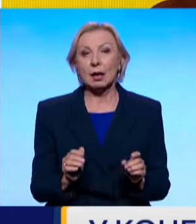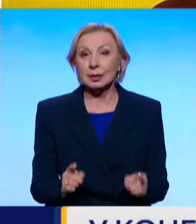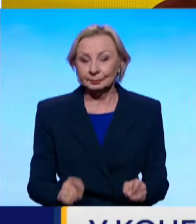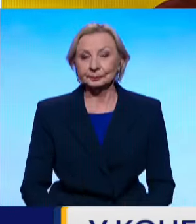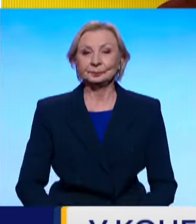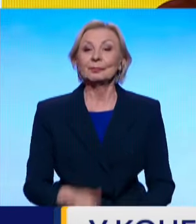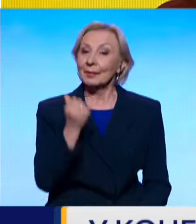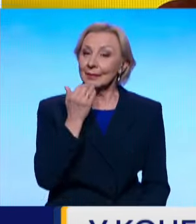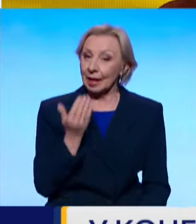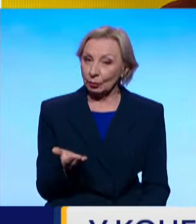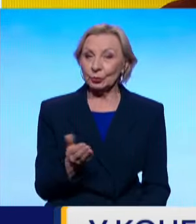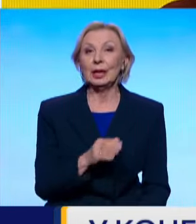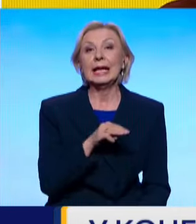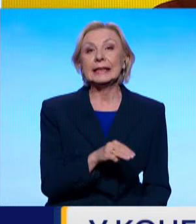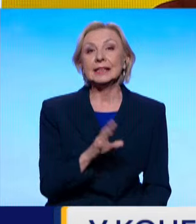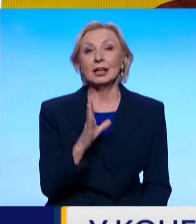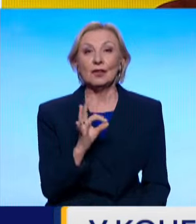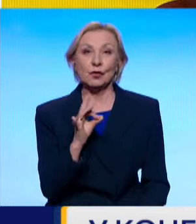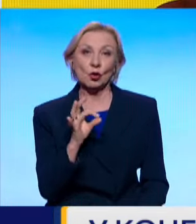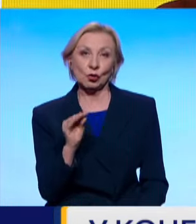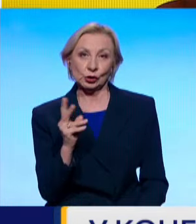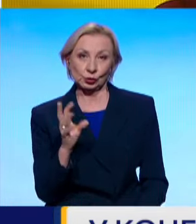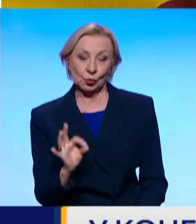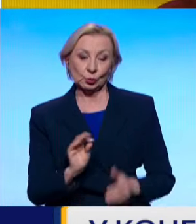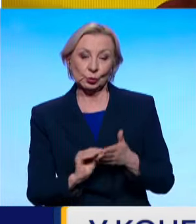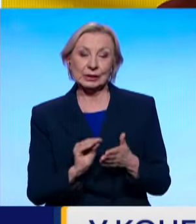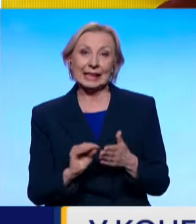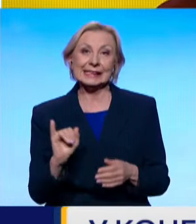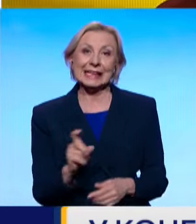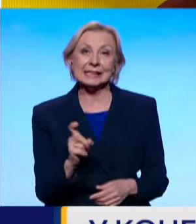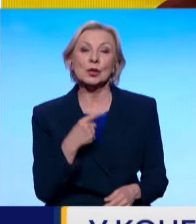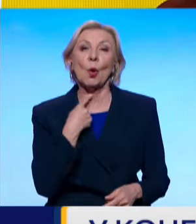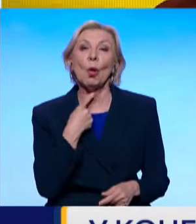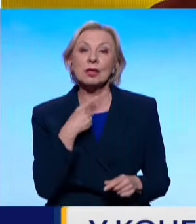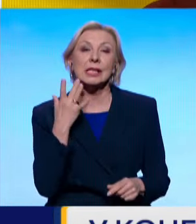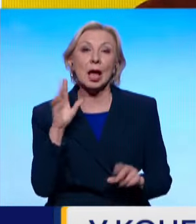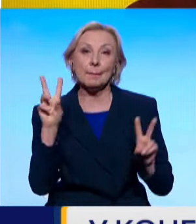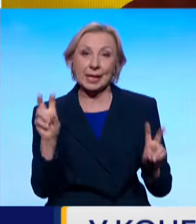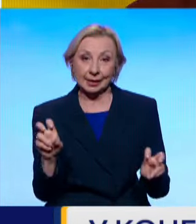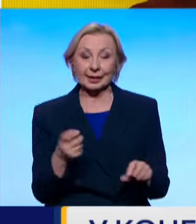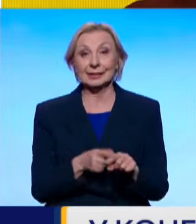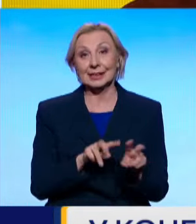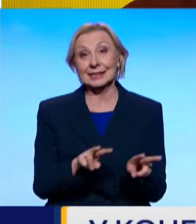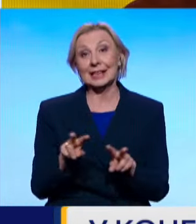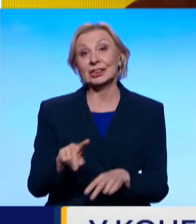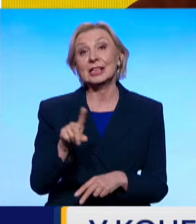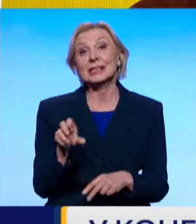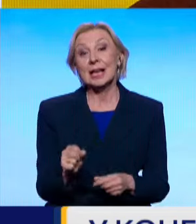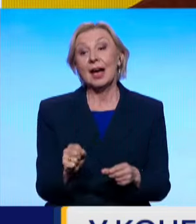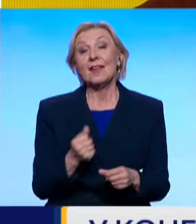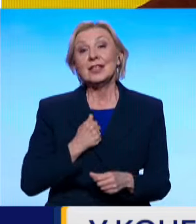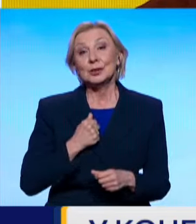Тетяно, дякую. Тетяна Ворожко, моя колега із «Голосу Америки», стежить за перебігом ухвалення пакету військової